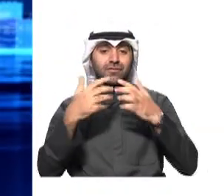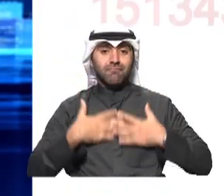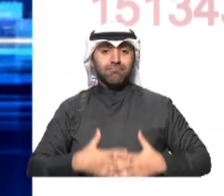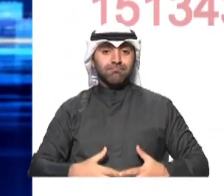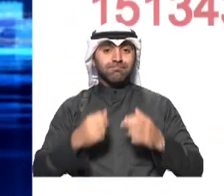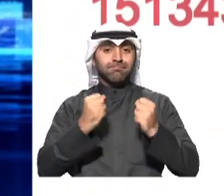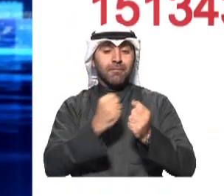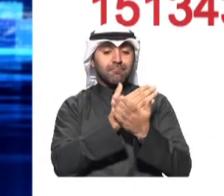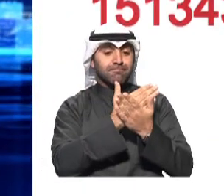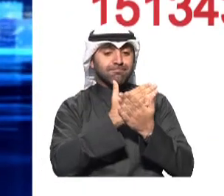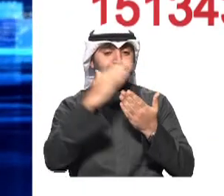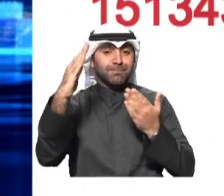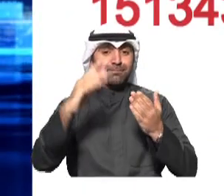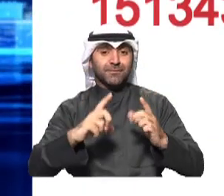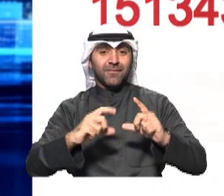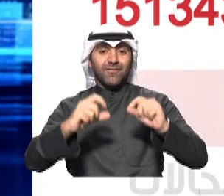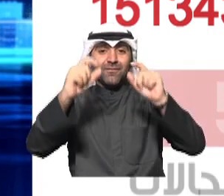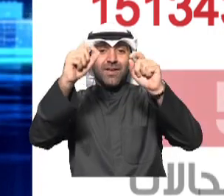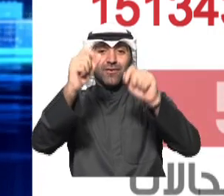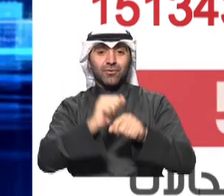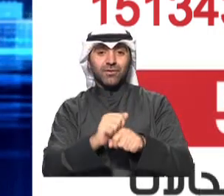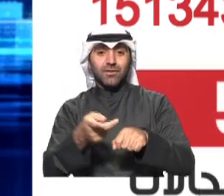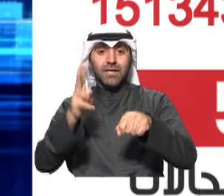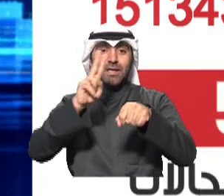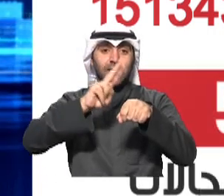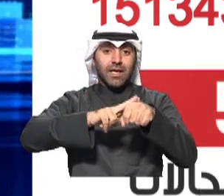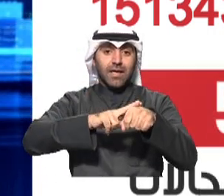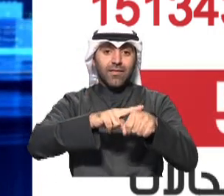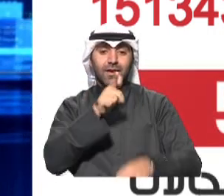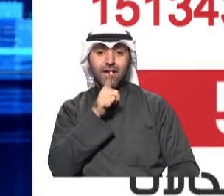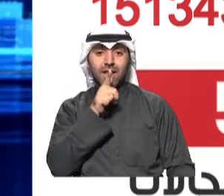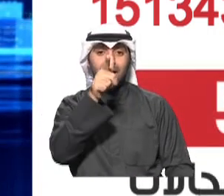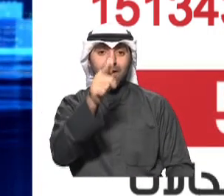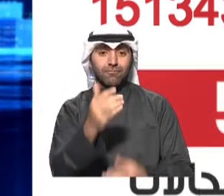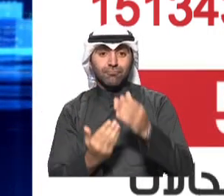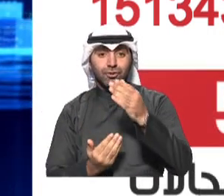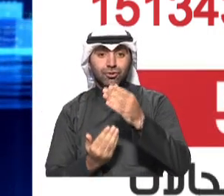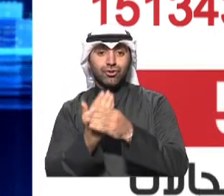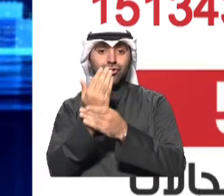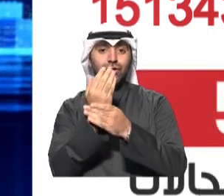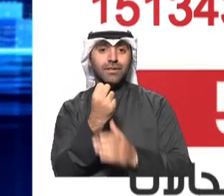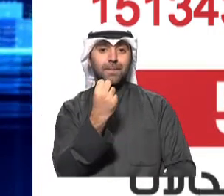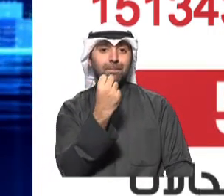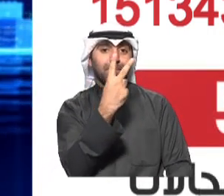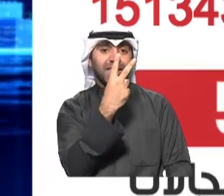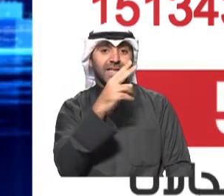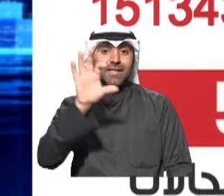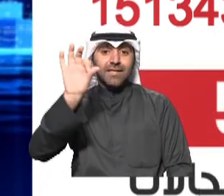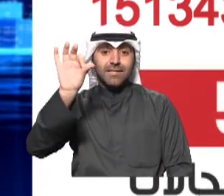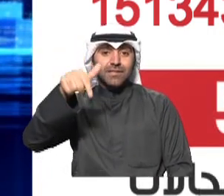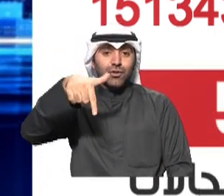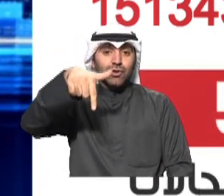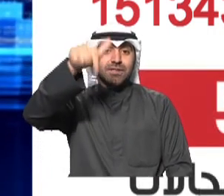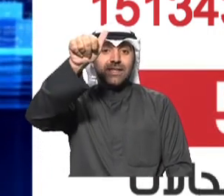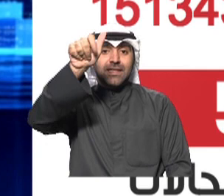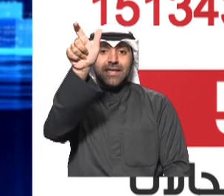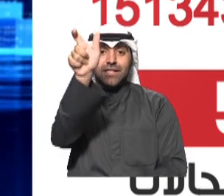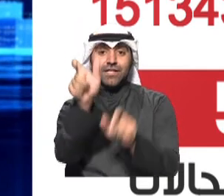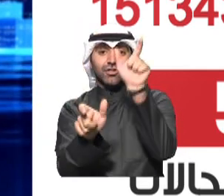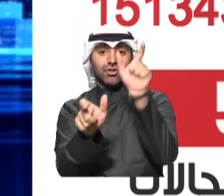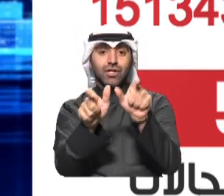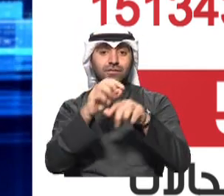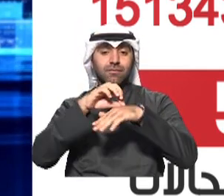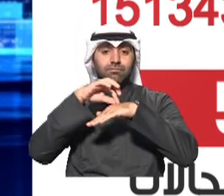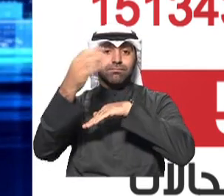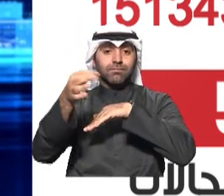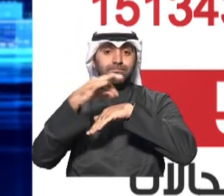كوفيد-19 في الساعات 24 الماضية، كما تم تسجيل 269 إصابة جديدة